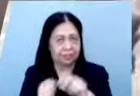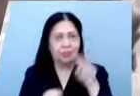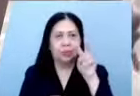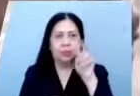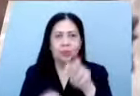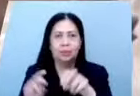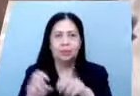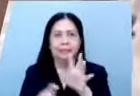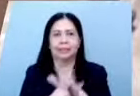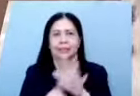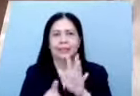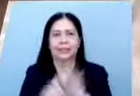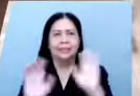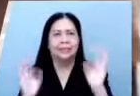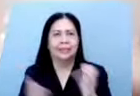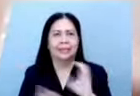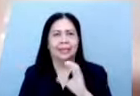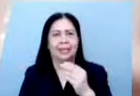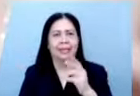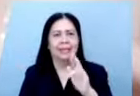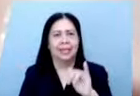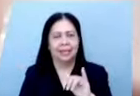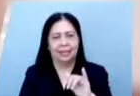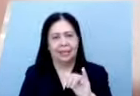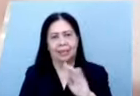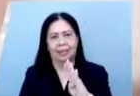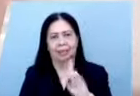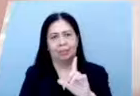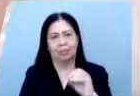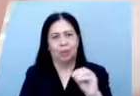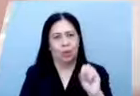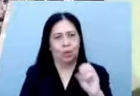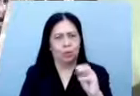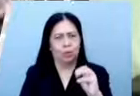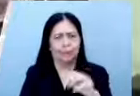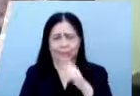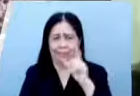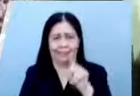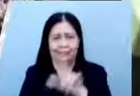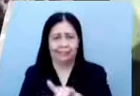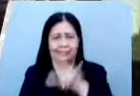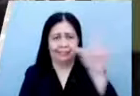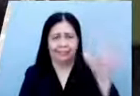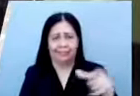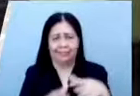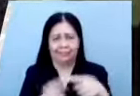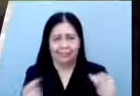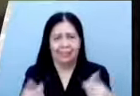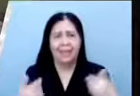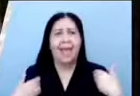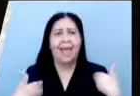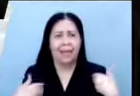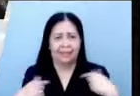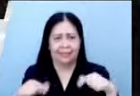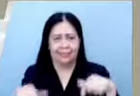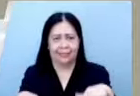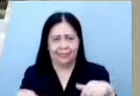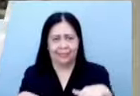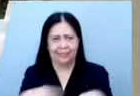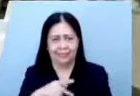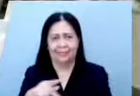mala cherry blossoms experience na yan, hindi mo na kailangan pang lumipad abroad dahil meron din yang Pinoy